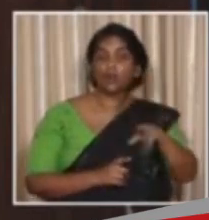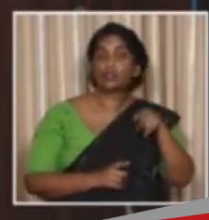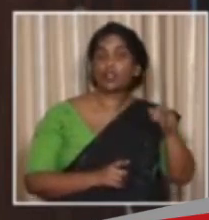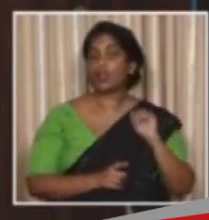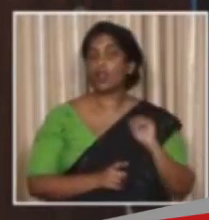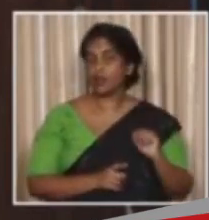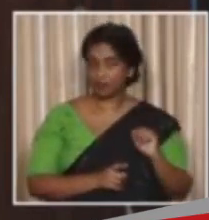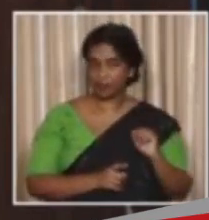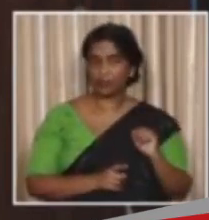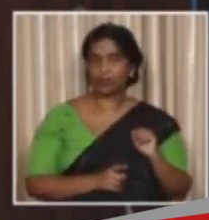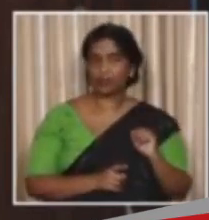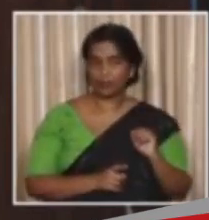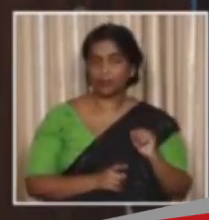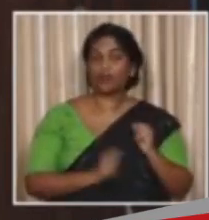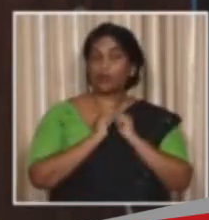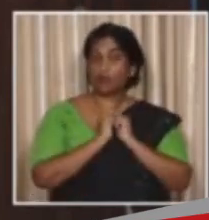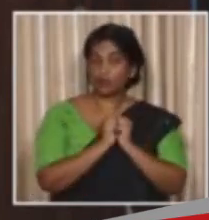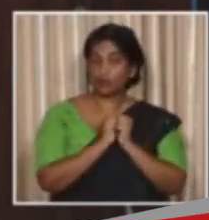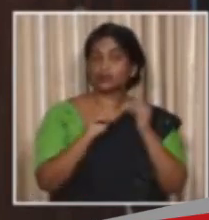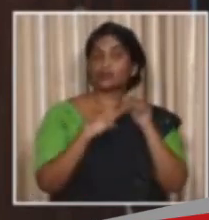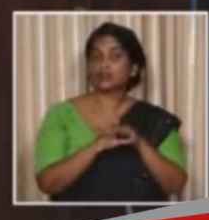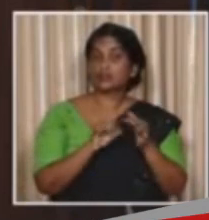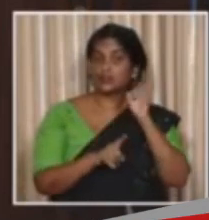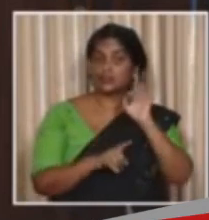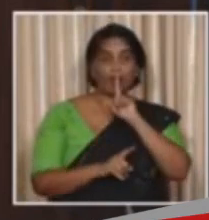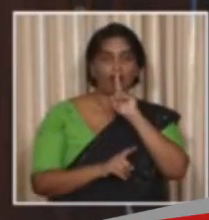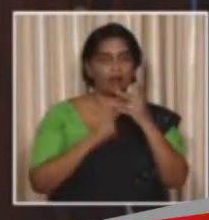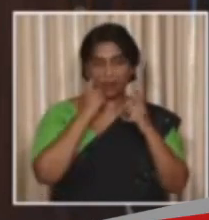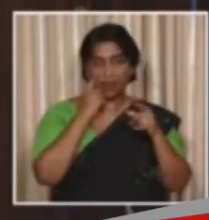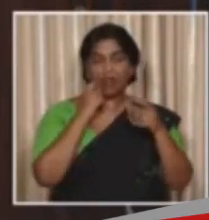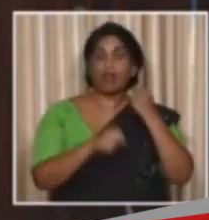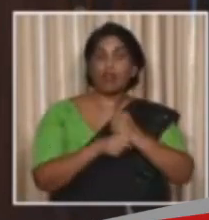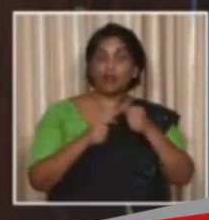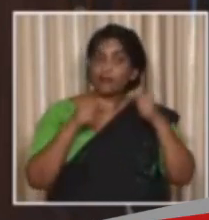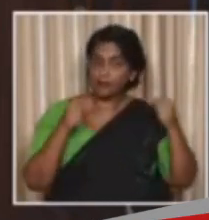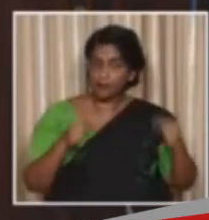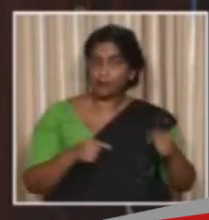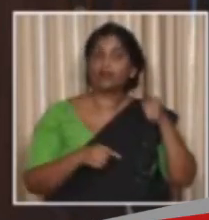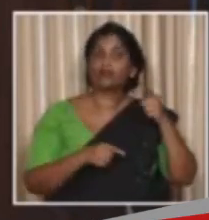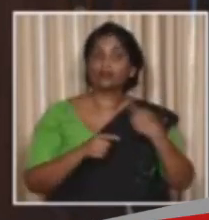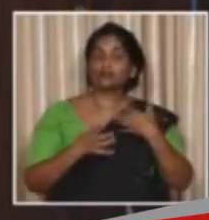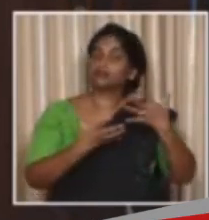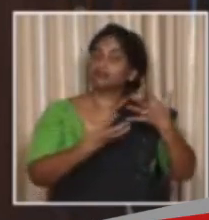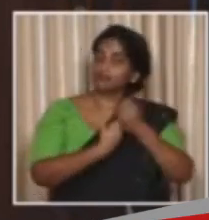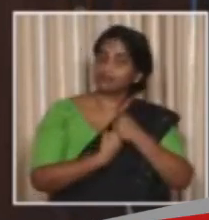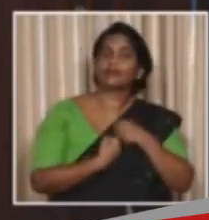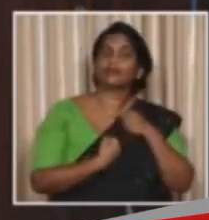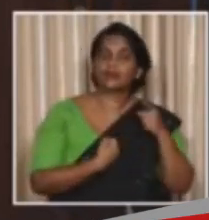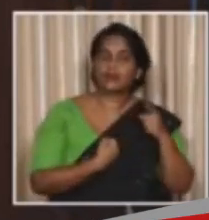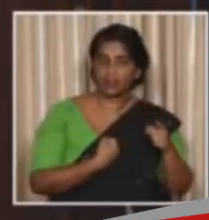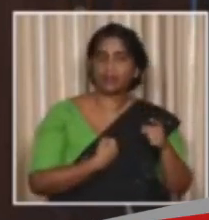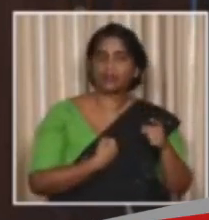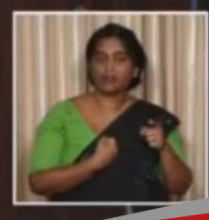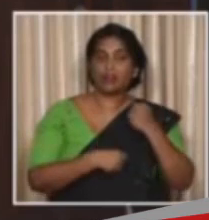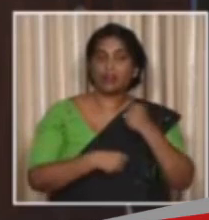තියෙන සුදුසුකම මොකද්ද කියලා මේ වෘත්තියේ මේ සභාපති වෙන්නේ ඒව ආන්නේ ආණ්ඩුවට විරුද්ධ නම් එතුමා කියලා වැළඳගෙන